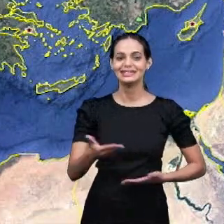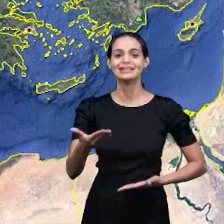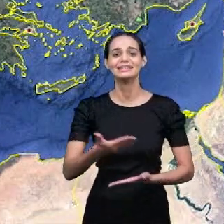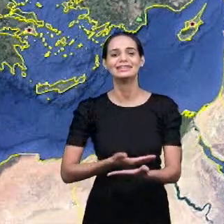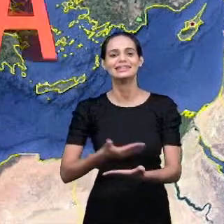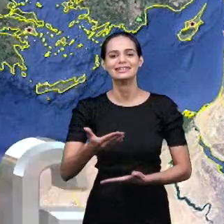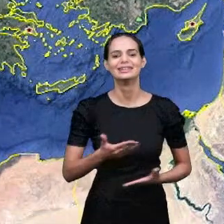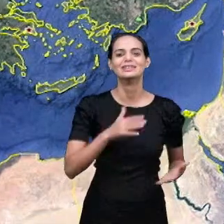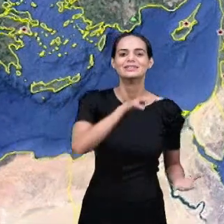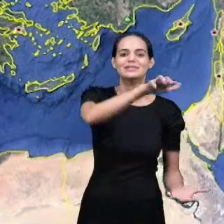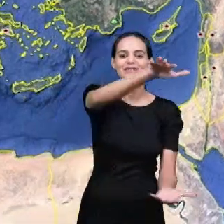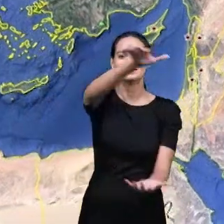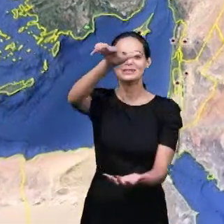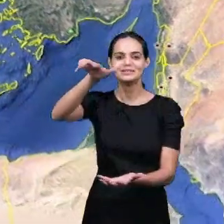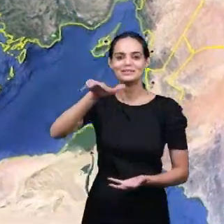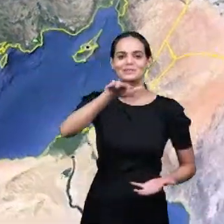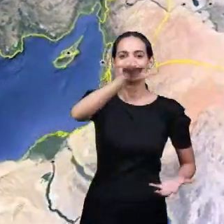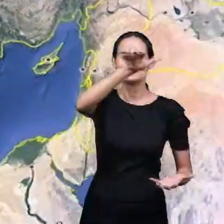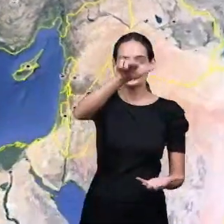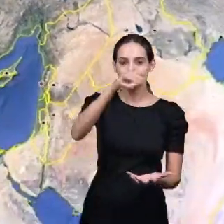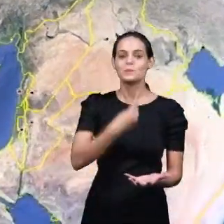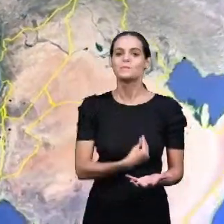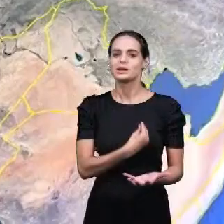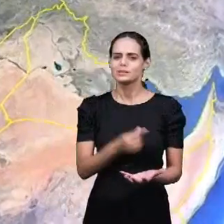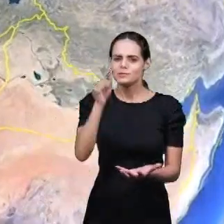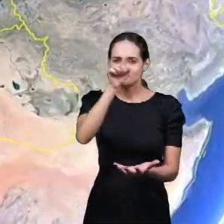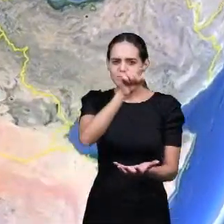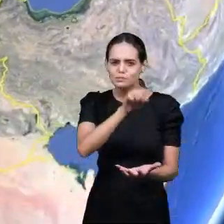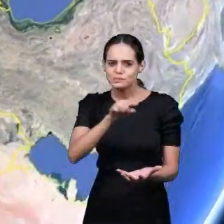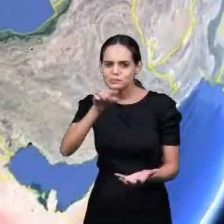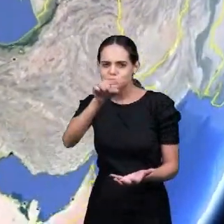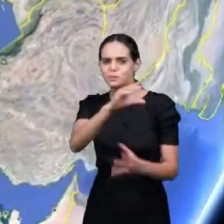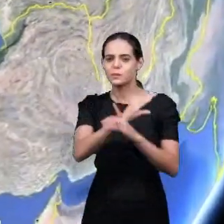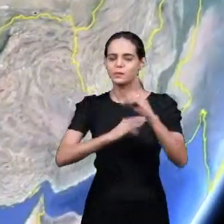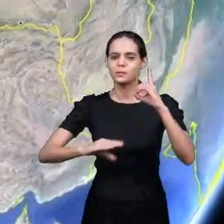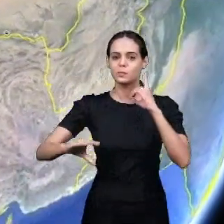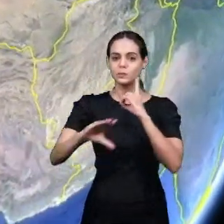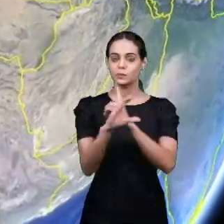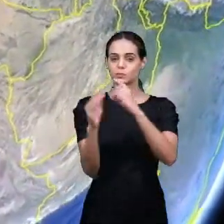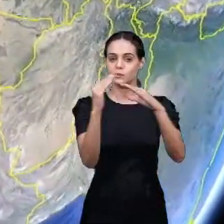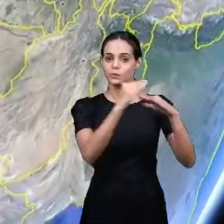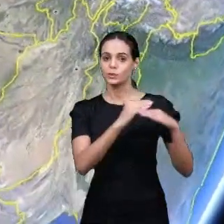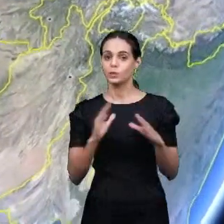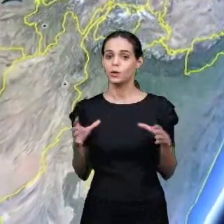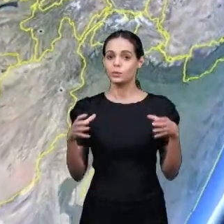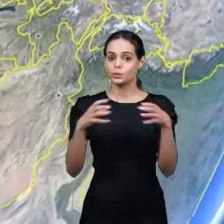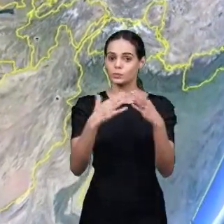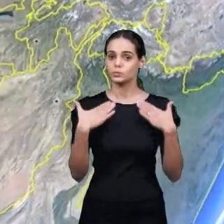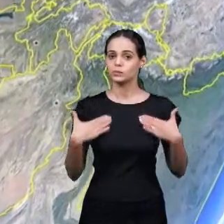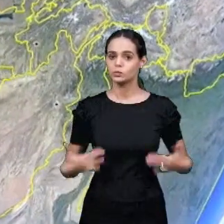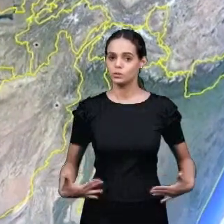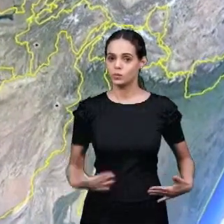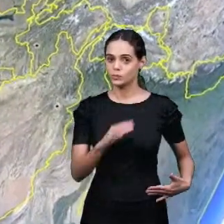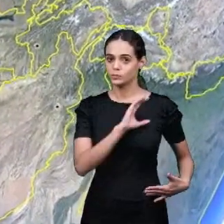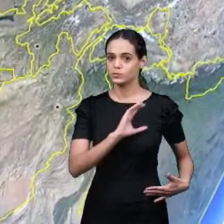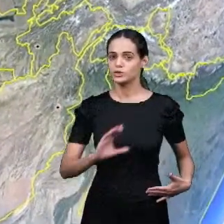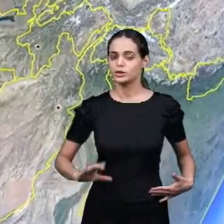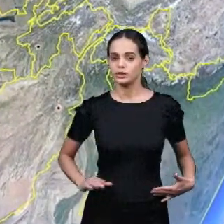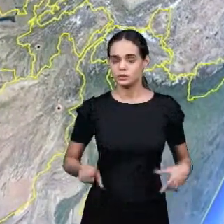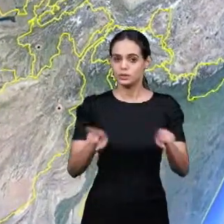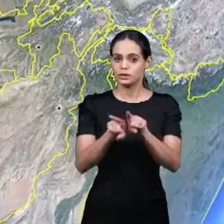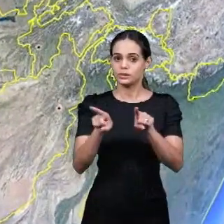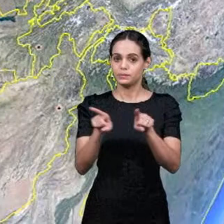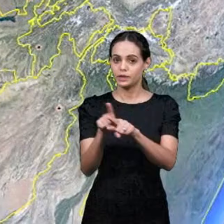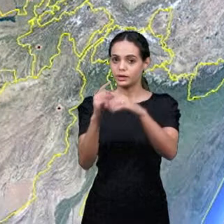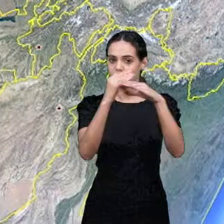Des frères et sœurs de toutes les parties du monde participent d'un même culte, ensemble, dans un même corps et dans un même